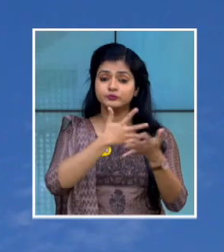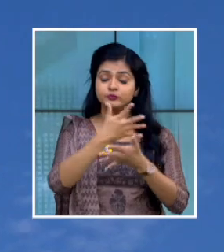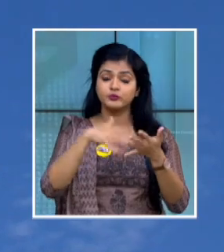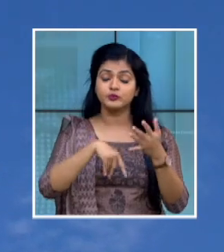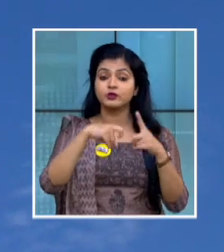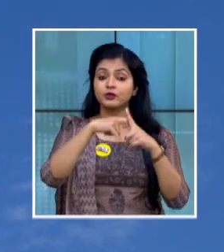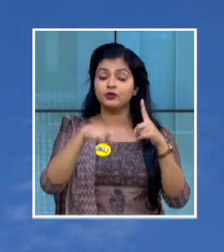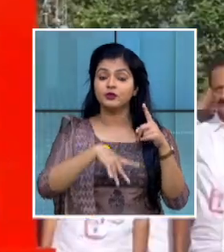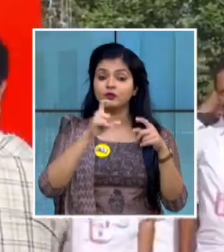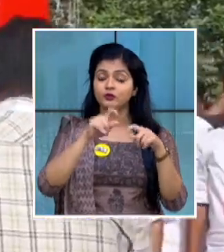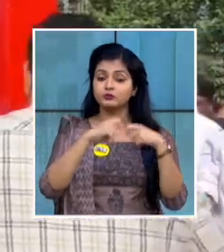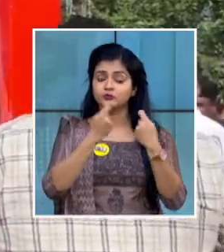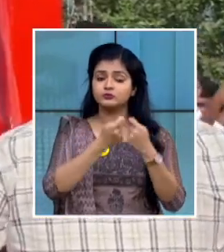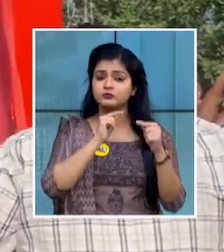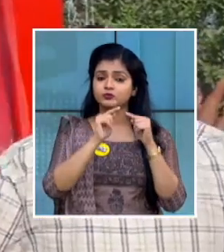കോൺഗ്രസിനെ പറ്റിയുള്ള അഭിപ്രായം?